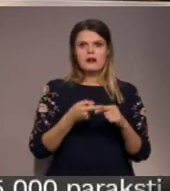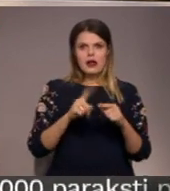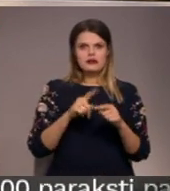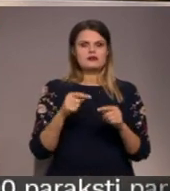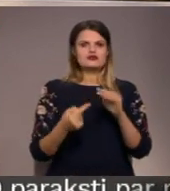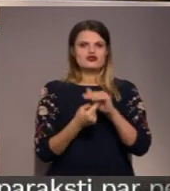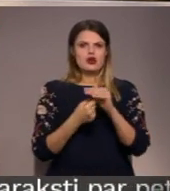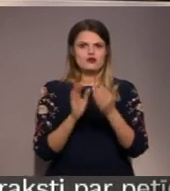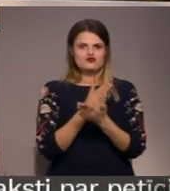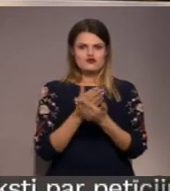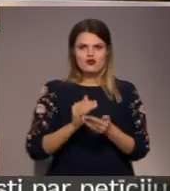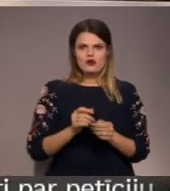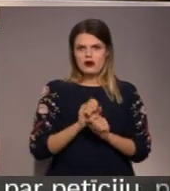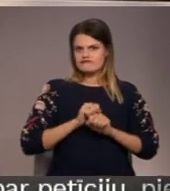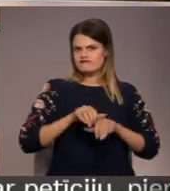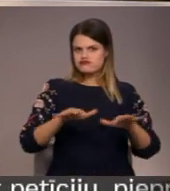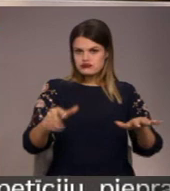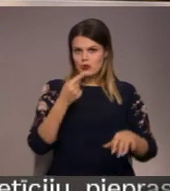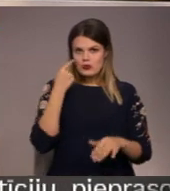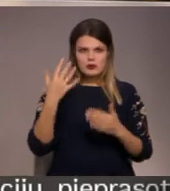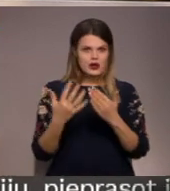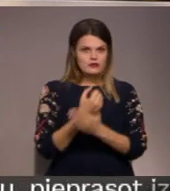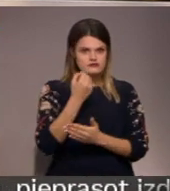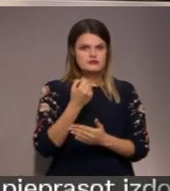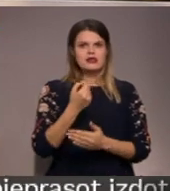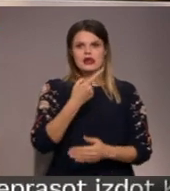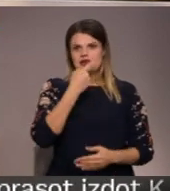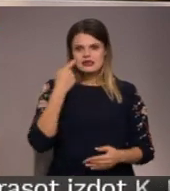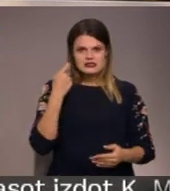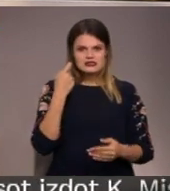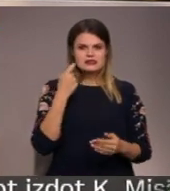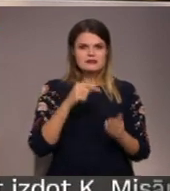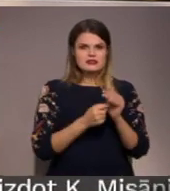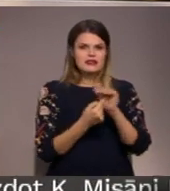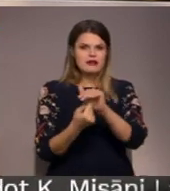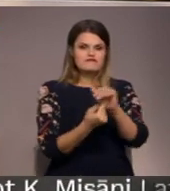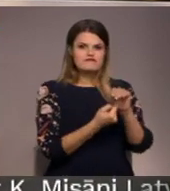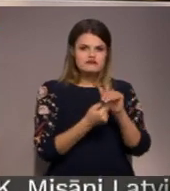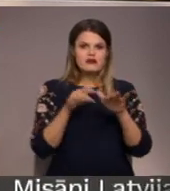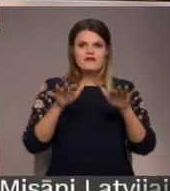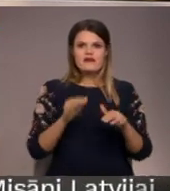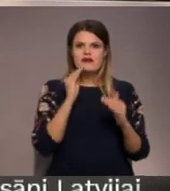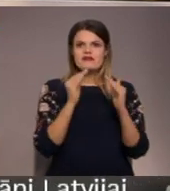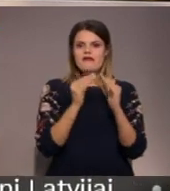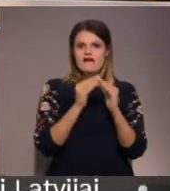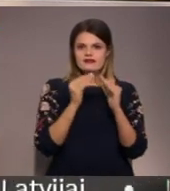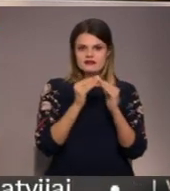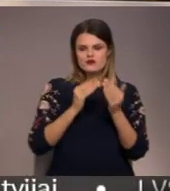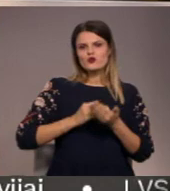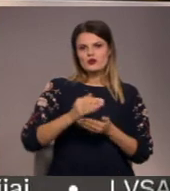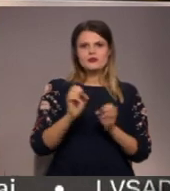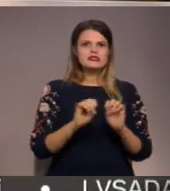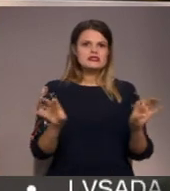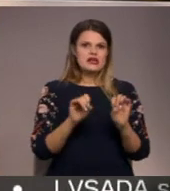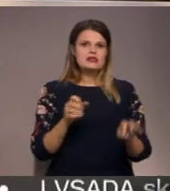sēņu sugas augšanu. Un nu pat vērtīga atradne ir vairāk nekā 100 tovarīšu sarkasomām atrasta Rēzeknes novadā. Turpina